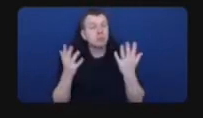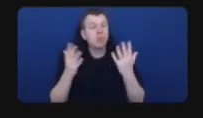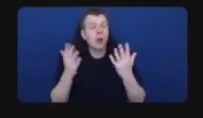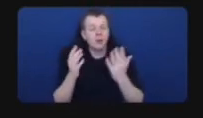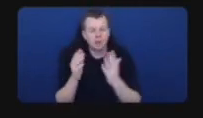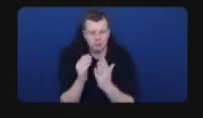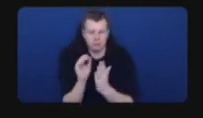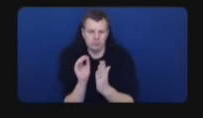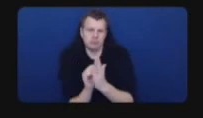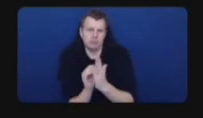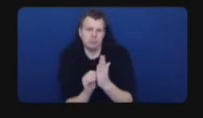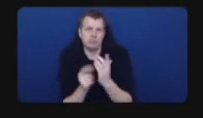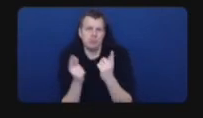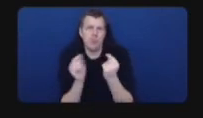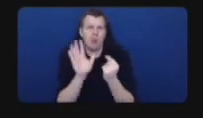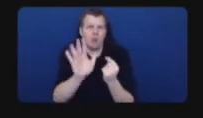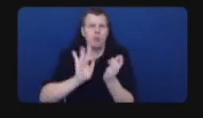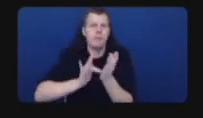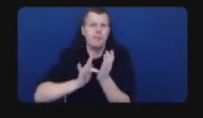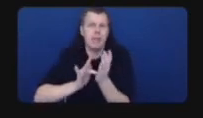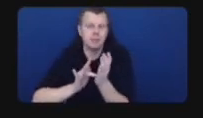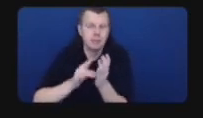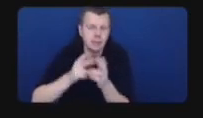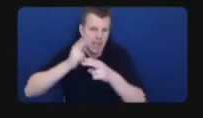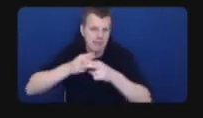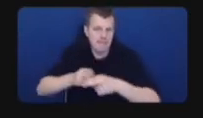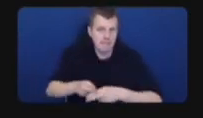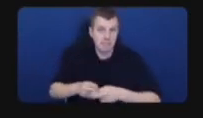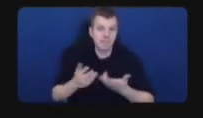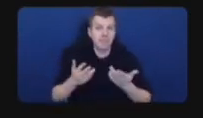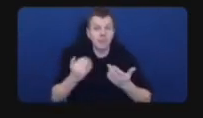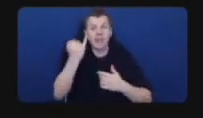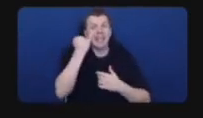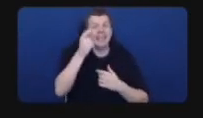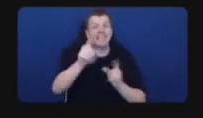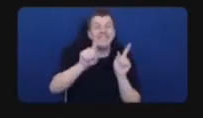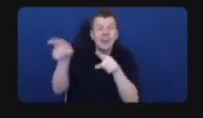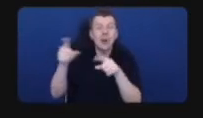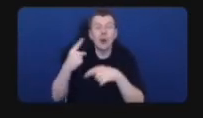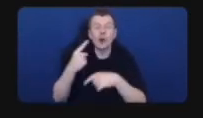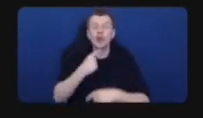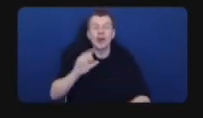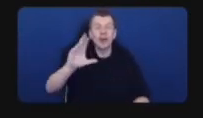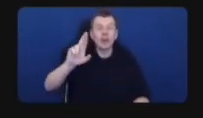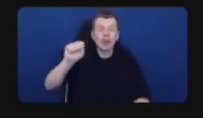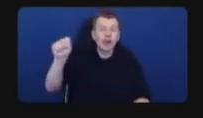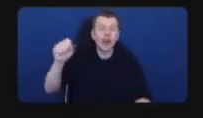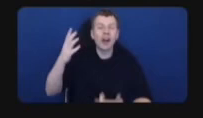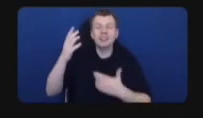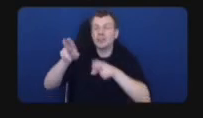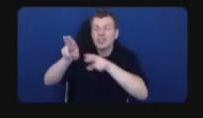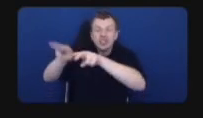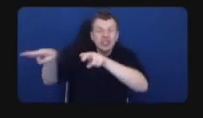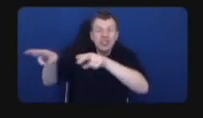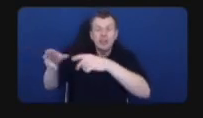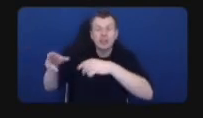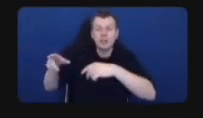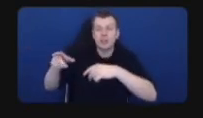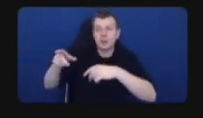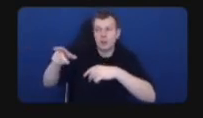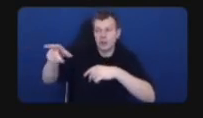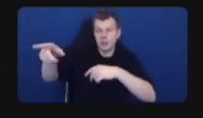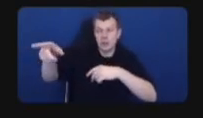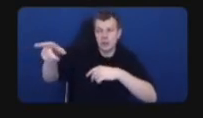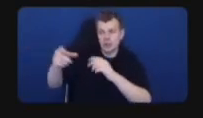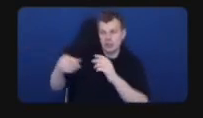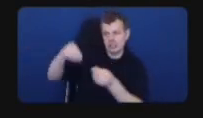一个就是药单要准备好， 就你们家里面所有的人吃哪些药的这些